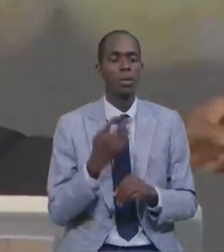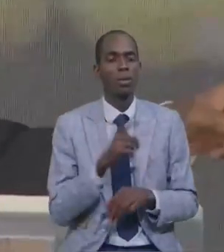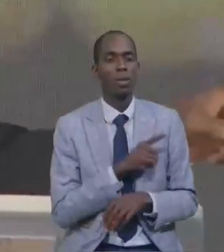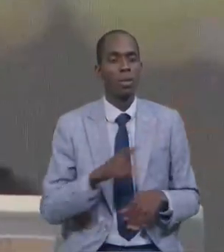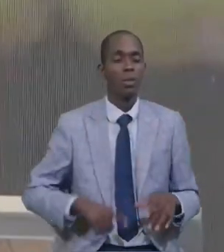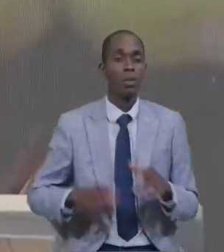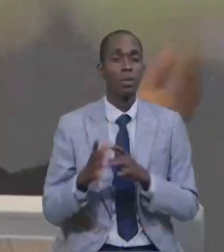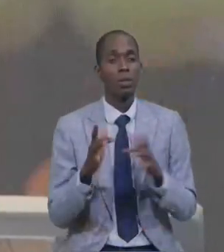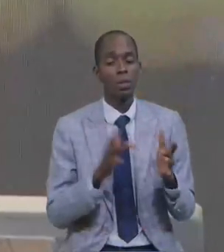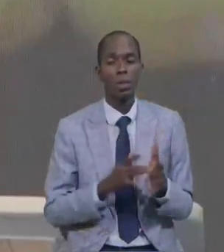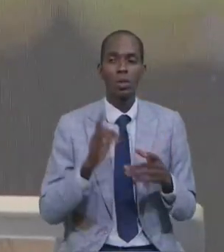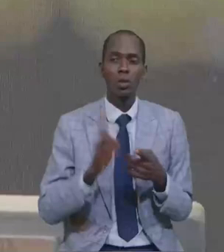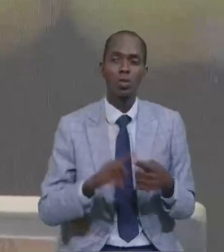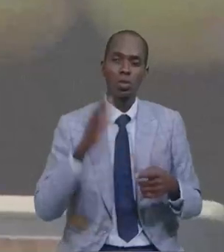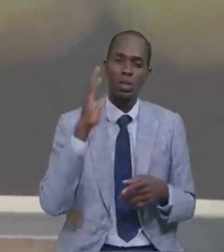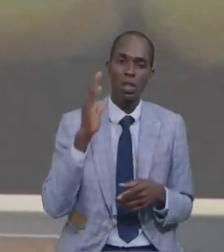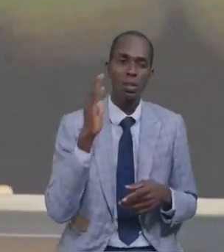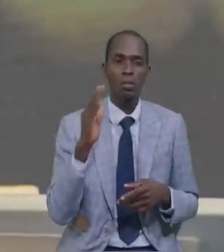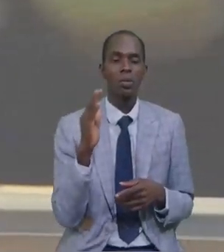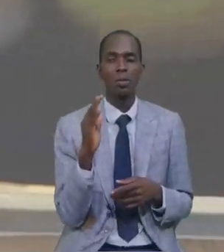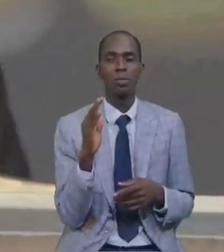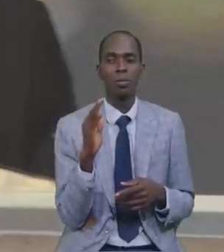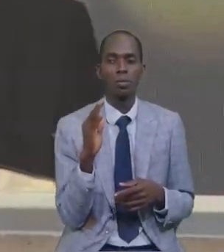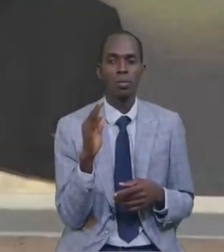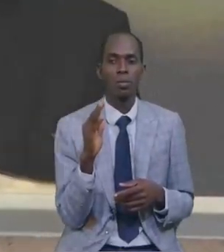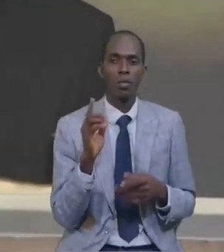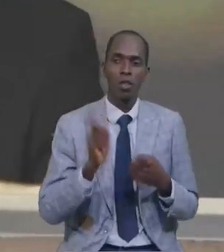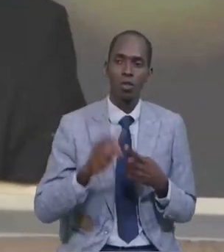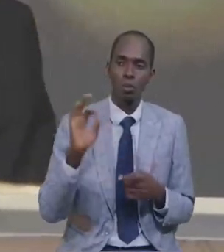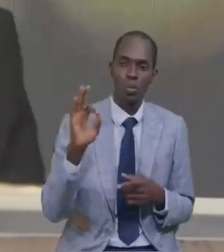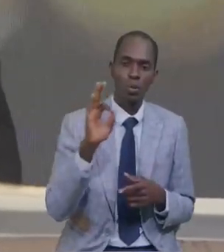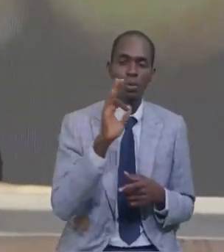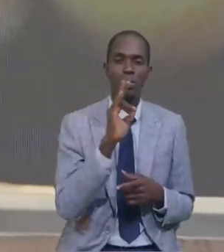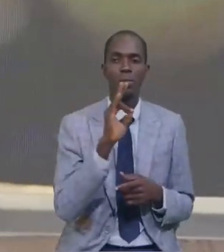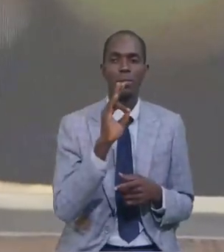de proclamer la bonne nouvelle.